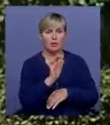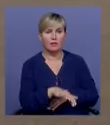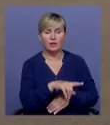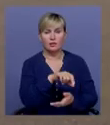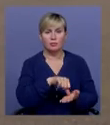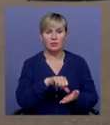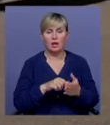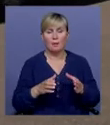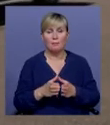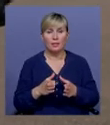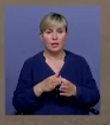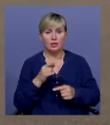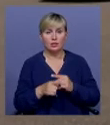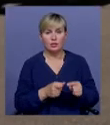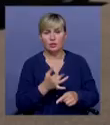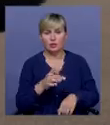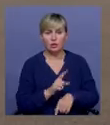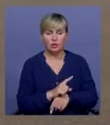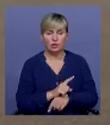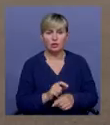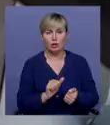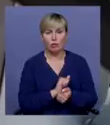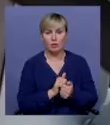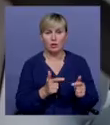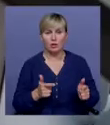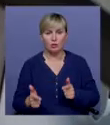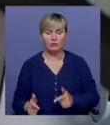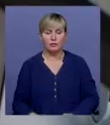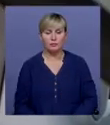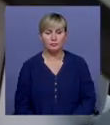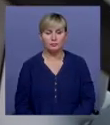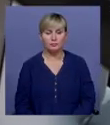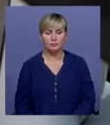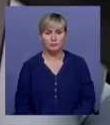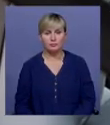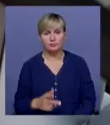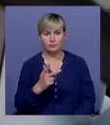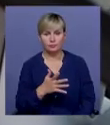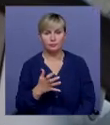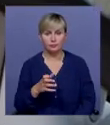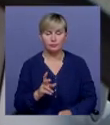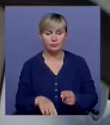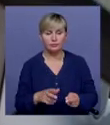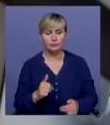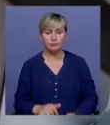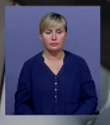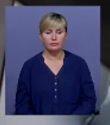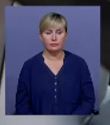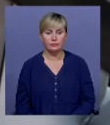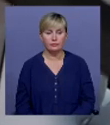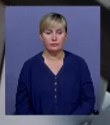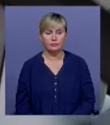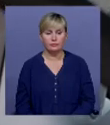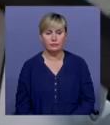представителям компании через несколько часов документ готов к 1 3 500 окончательно все пон-3 500 и